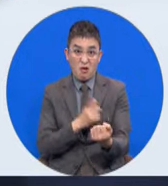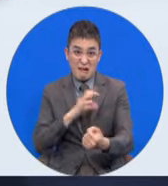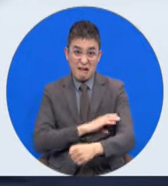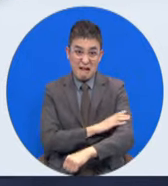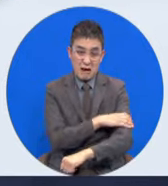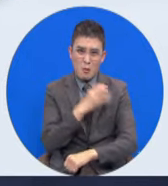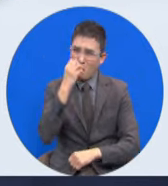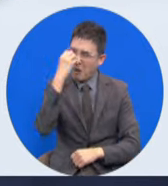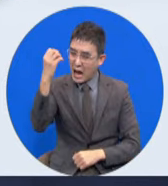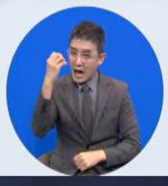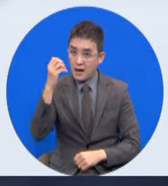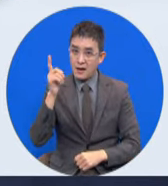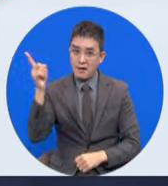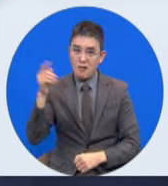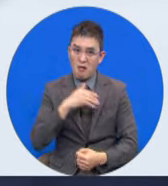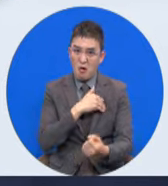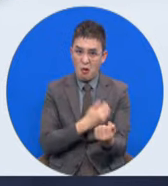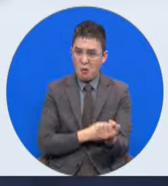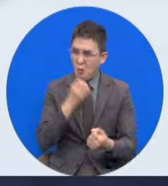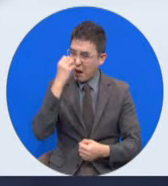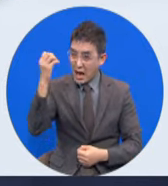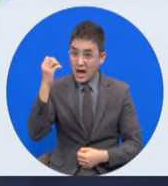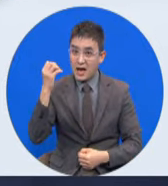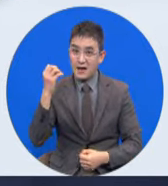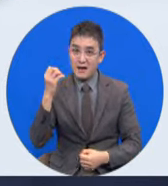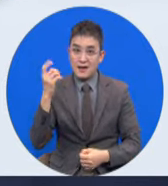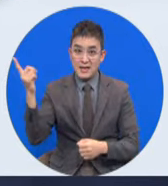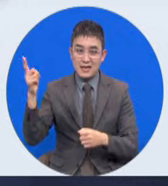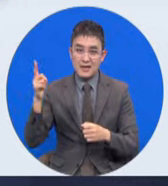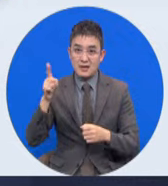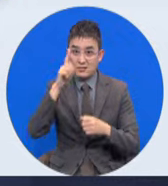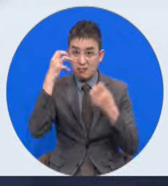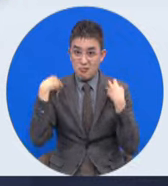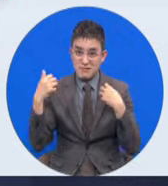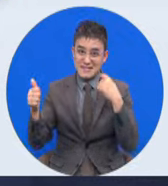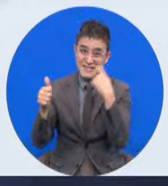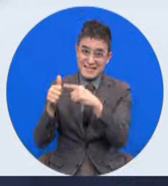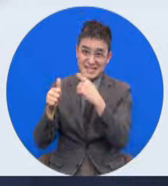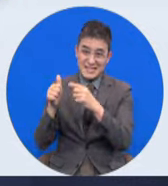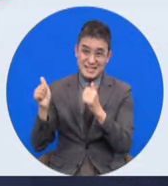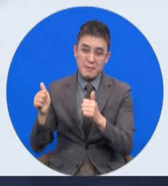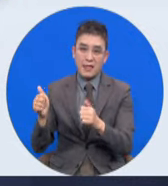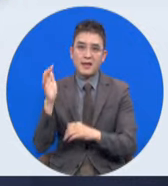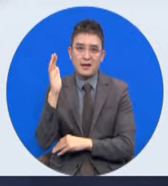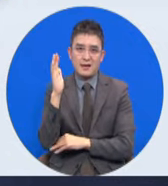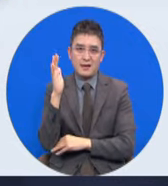이런 윤 정권 심판과 비판에 대한 얘기가 줄을 이뤘습니다.